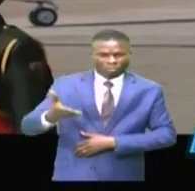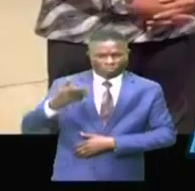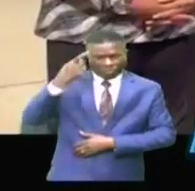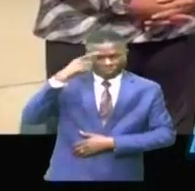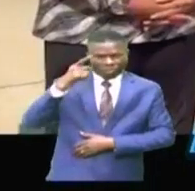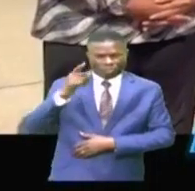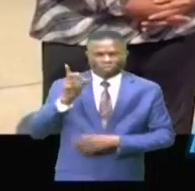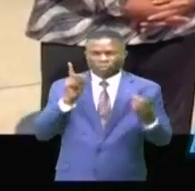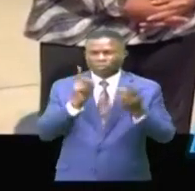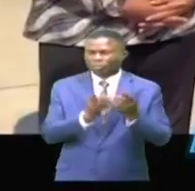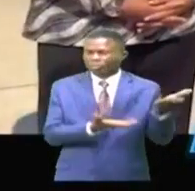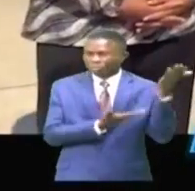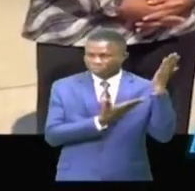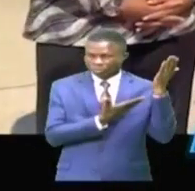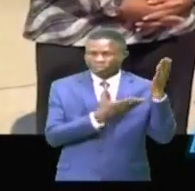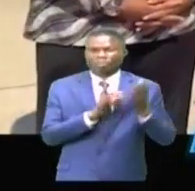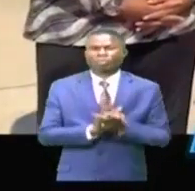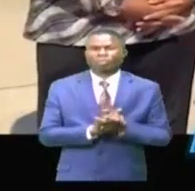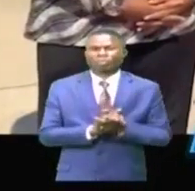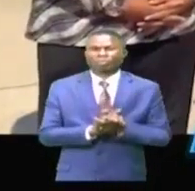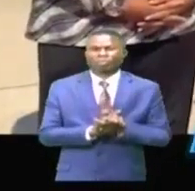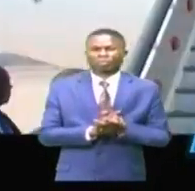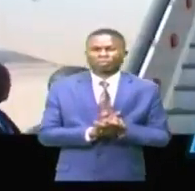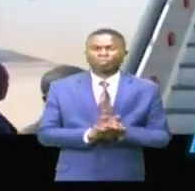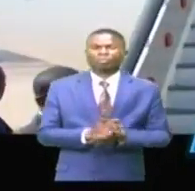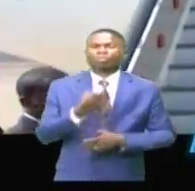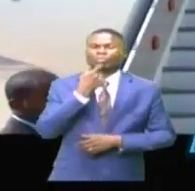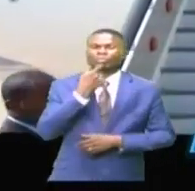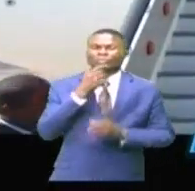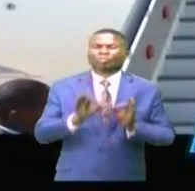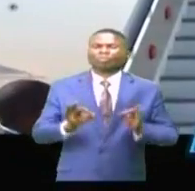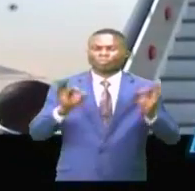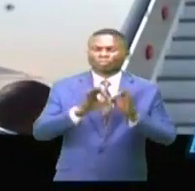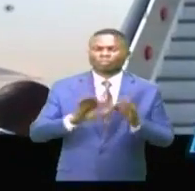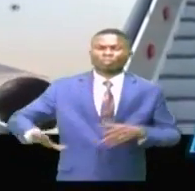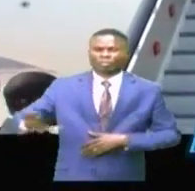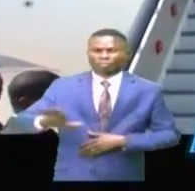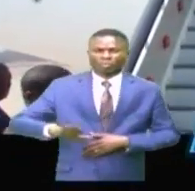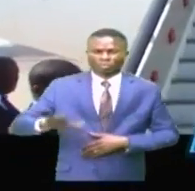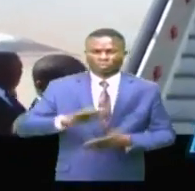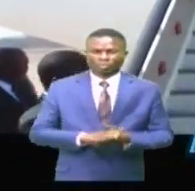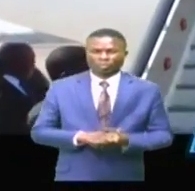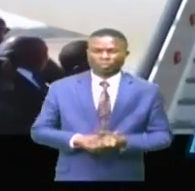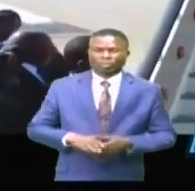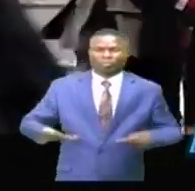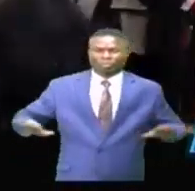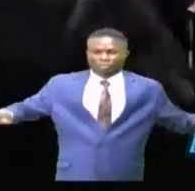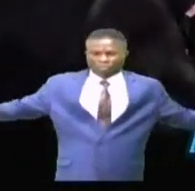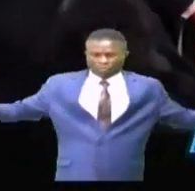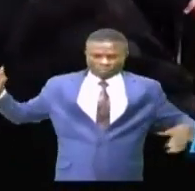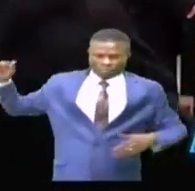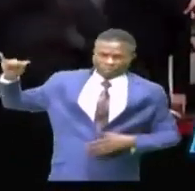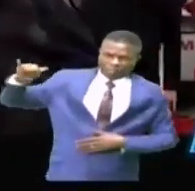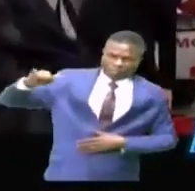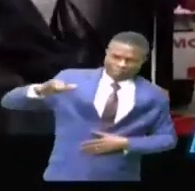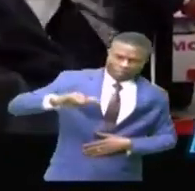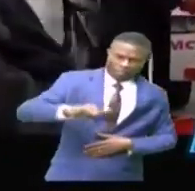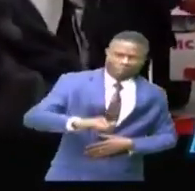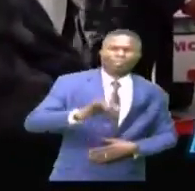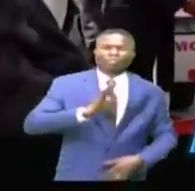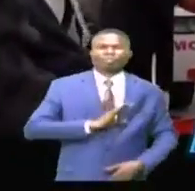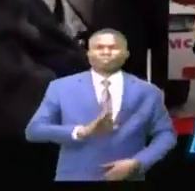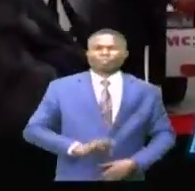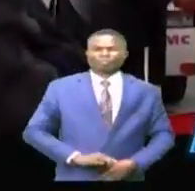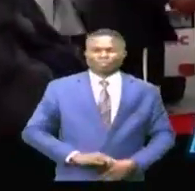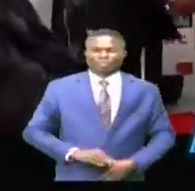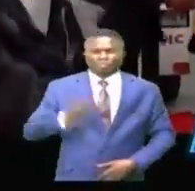rendez-vous sacré relevant de l'ancrage historique de leur nation à sa descente d'avion le président Tshisekedi et salué par